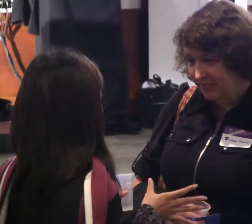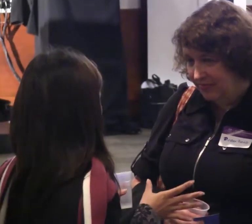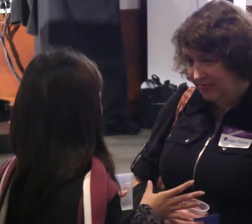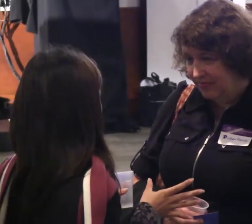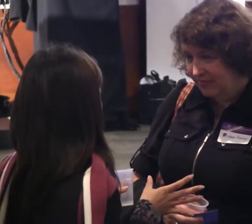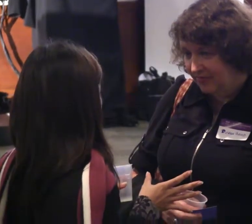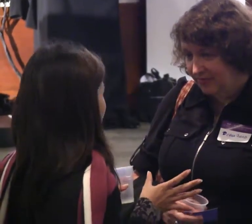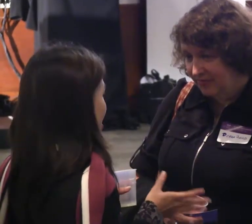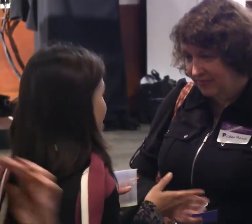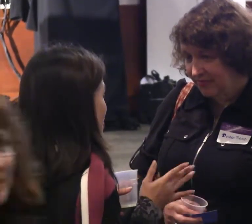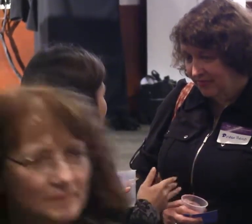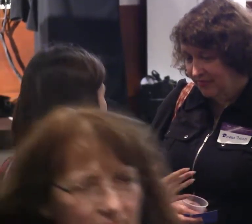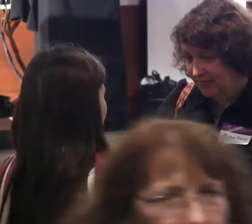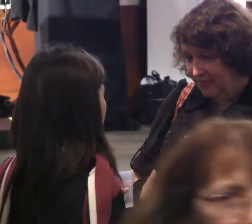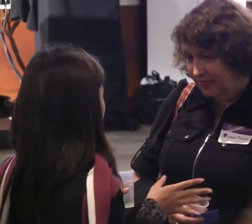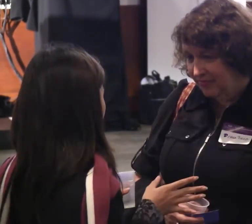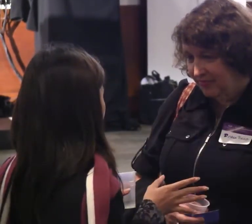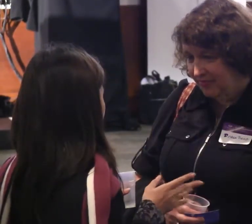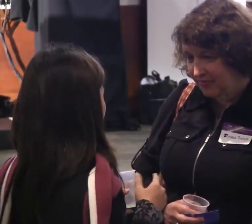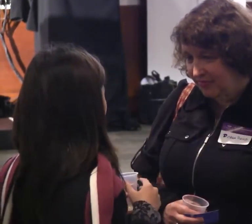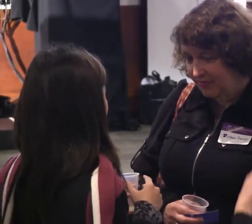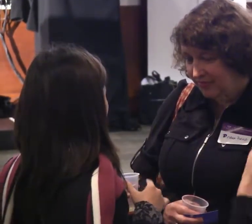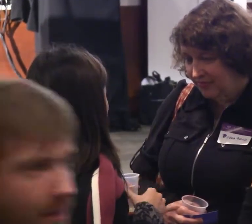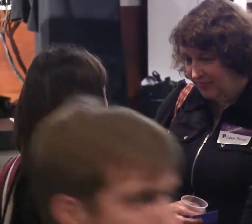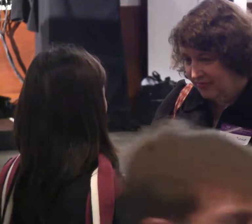Synchro system kẹ́ máa jó.